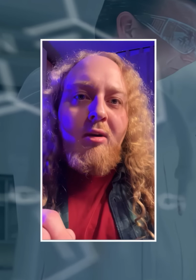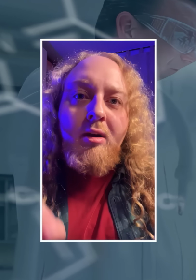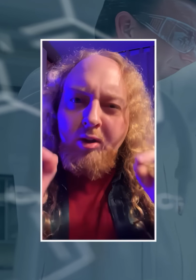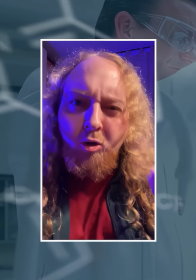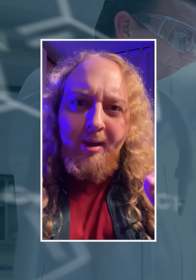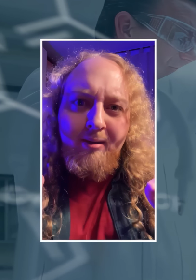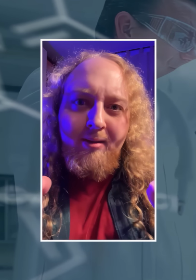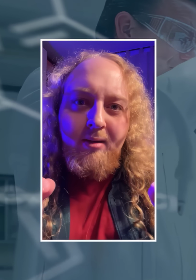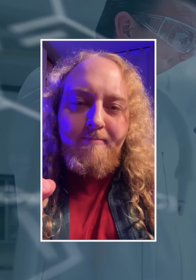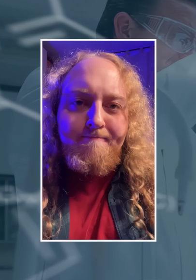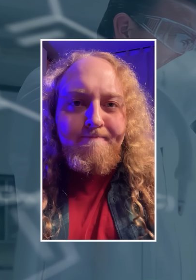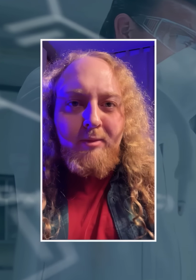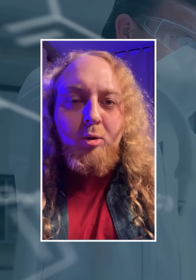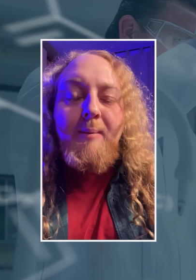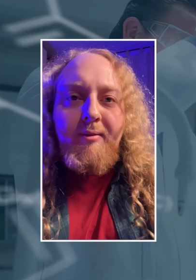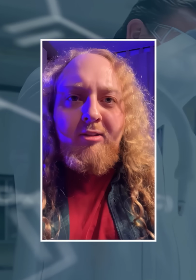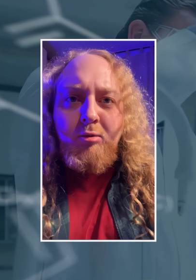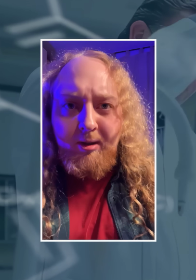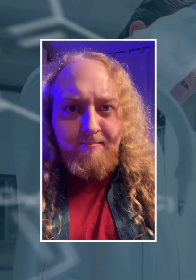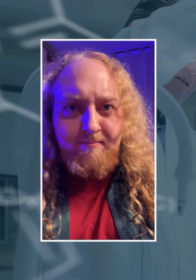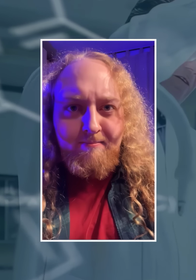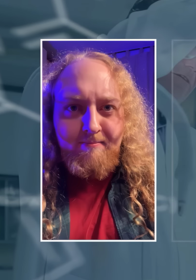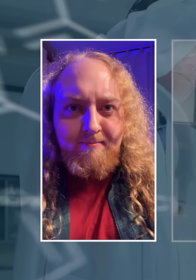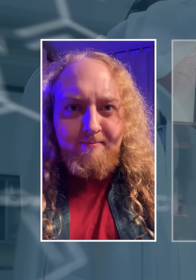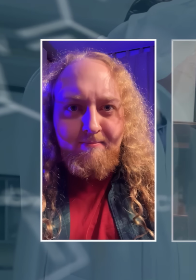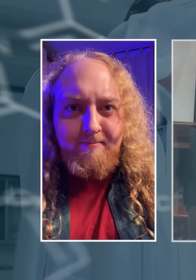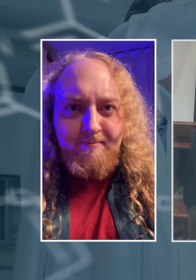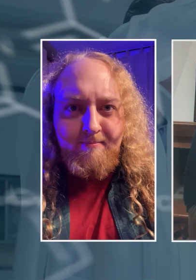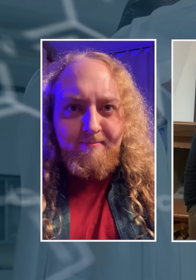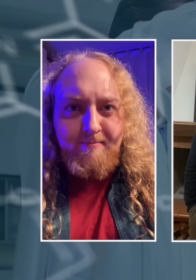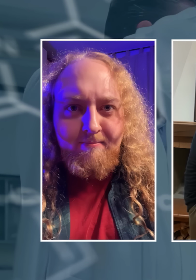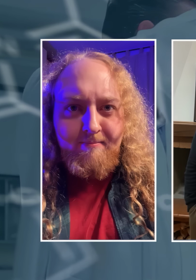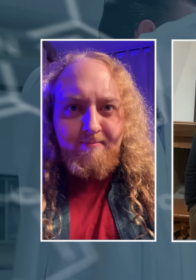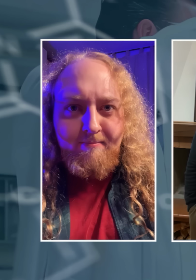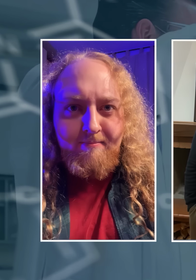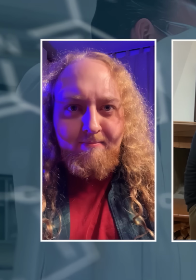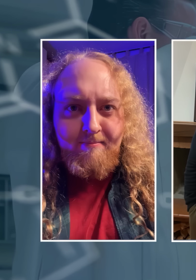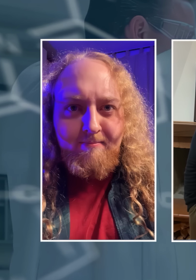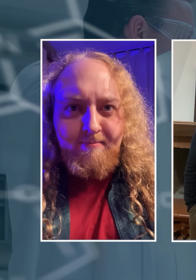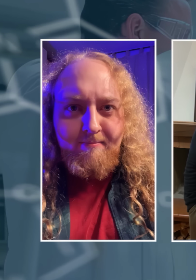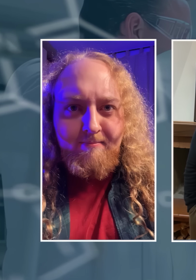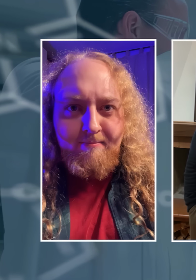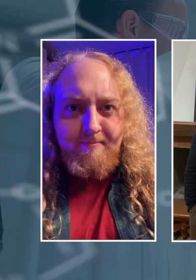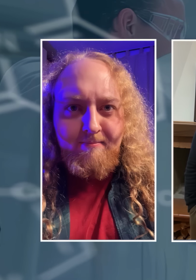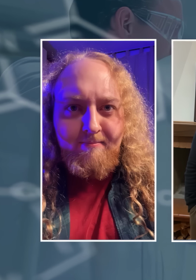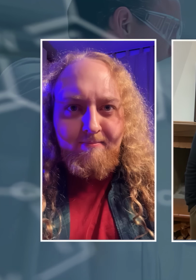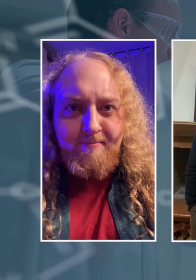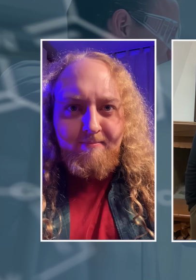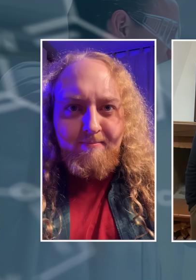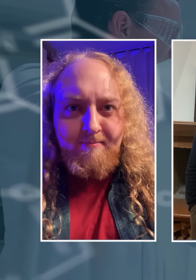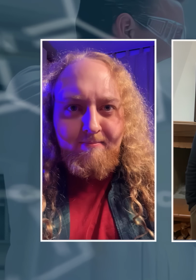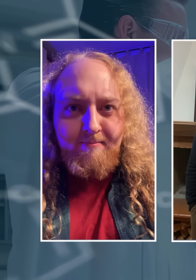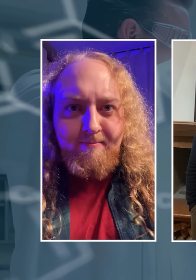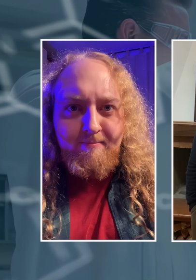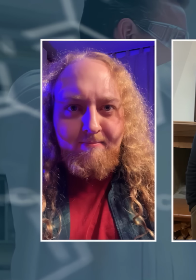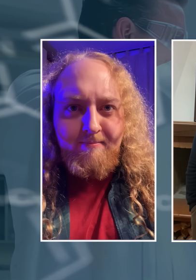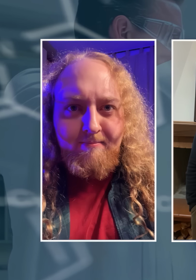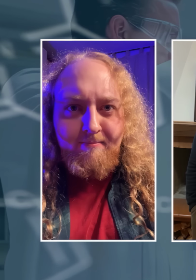cancro come con la prevenzione Mi chiamo Franco Pulvirenti sono produttore e